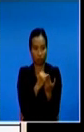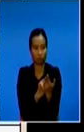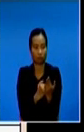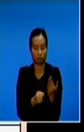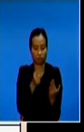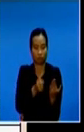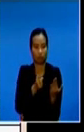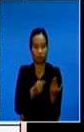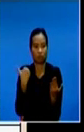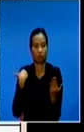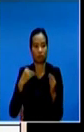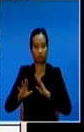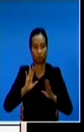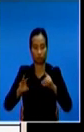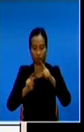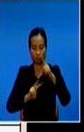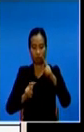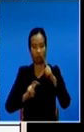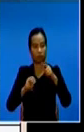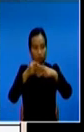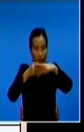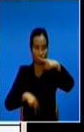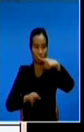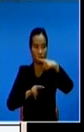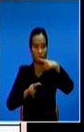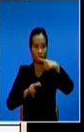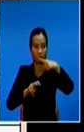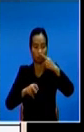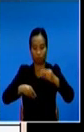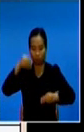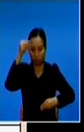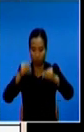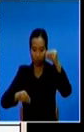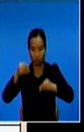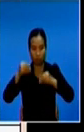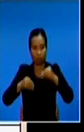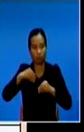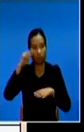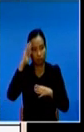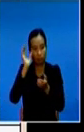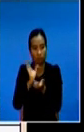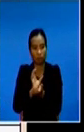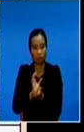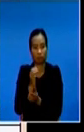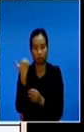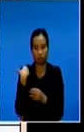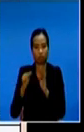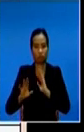มเรียนว่ามีประมาณ200กว่าเนี่ยลำดับจะกระโดดห่างมากกว่านี้มากบวก1เนี่ยจะกระโดดไปอาจจะถึง50ลำดับ